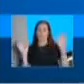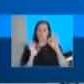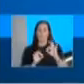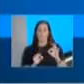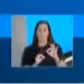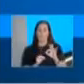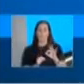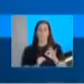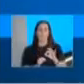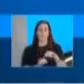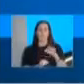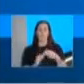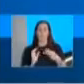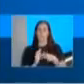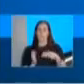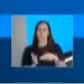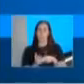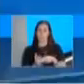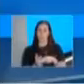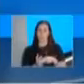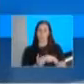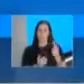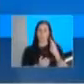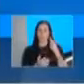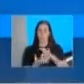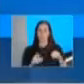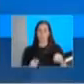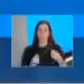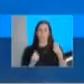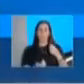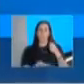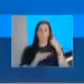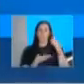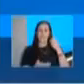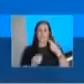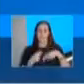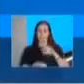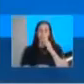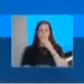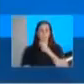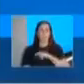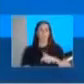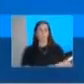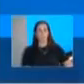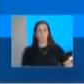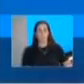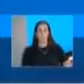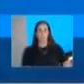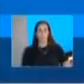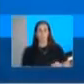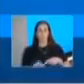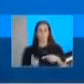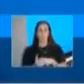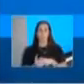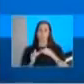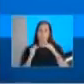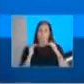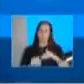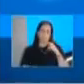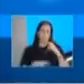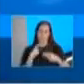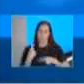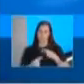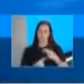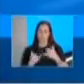דבר. גם תוכנית היחידה שמשרד החינוך מתקצב אותה למחלקות הנוער ברשויות המקומיות הולכת ופוחתת